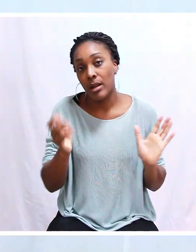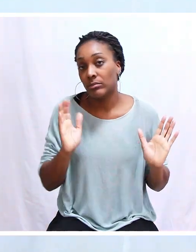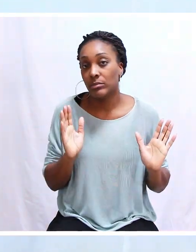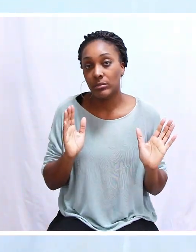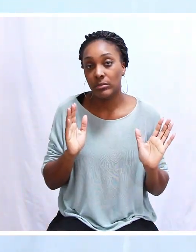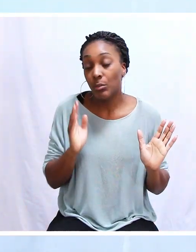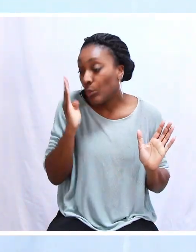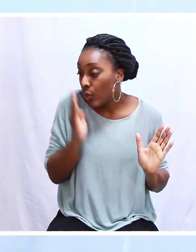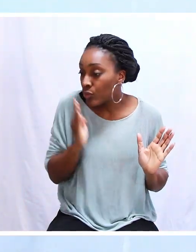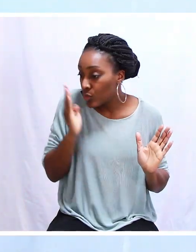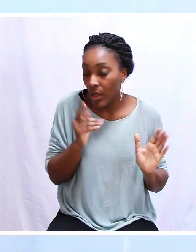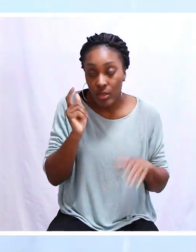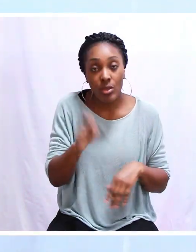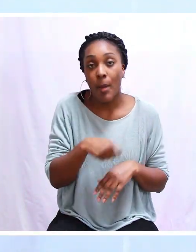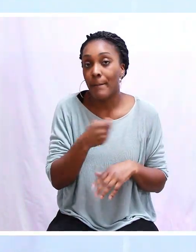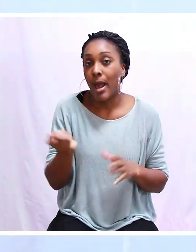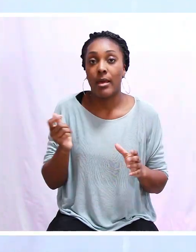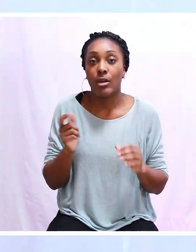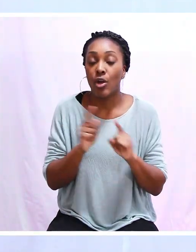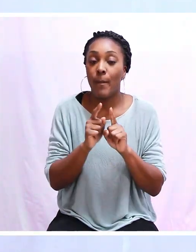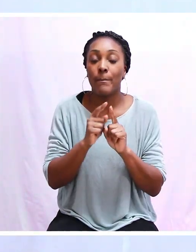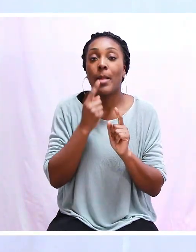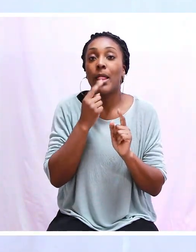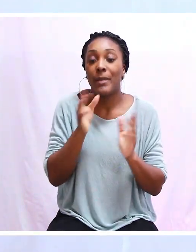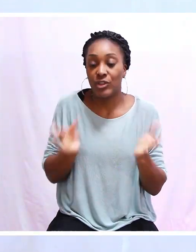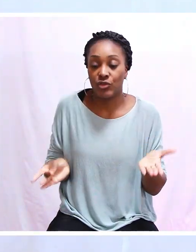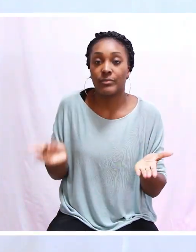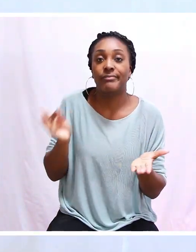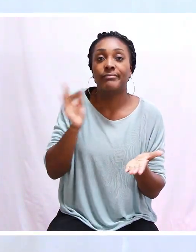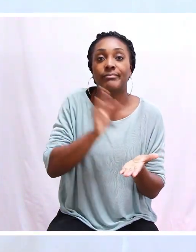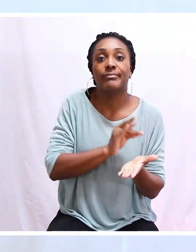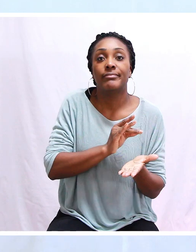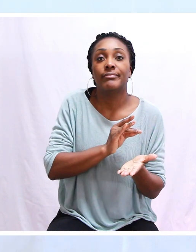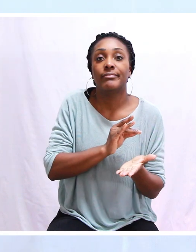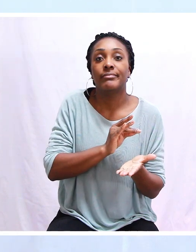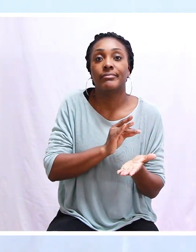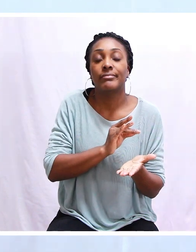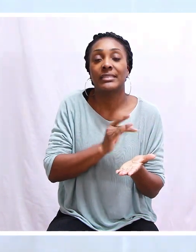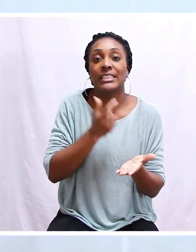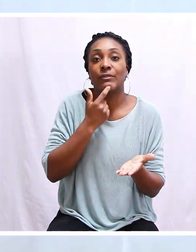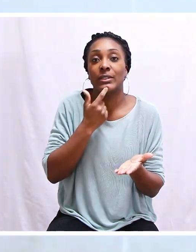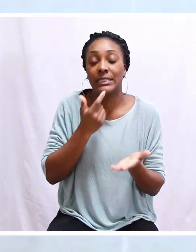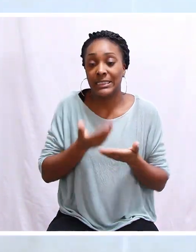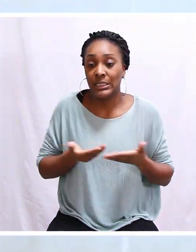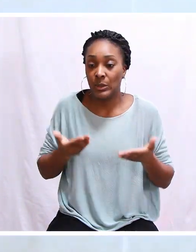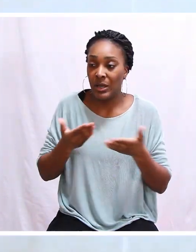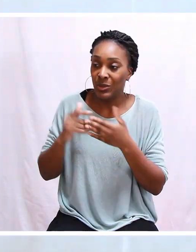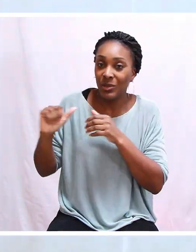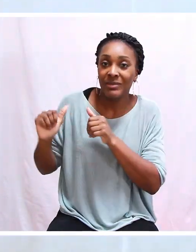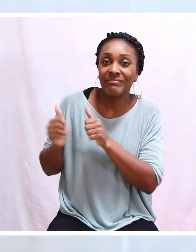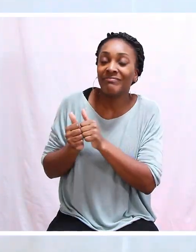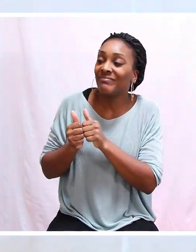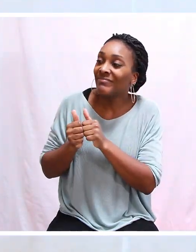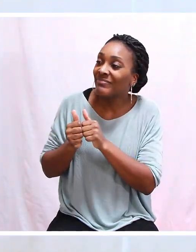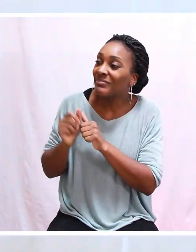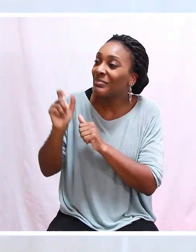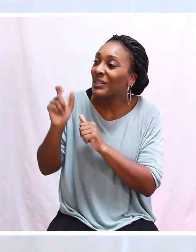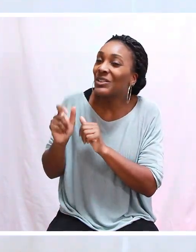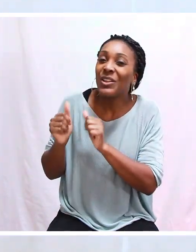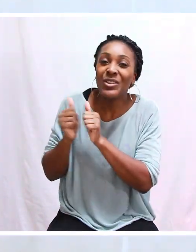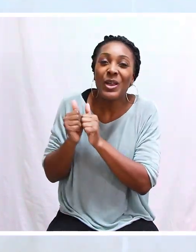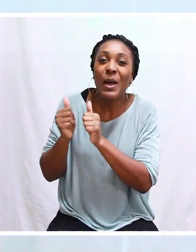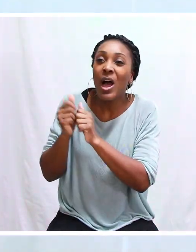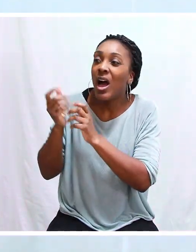nécessaire. Ça s'appelle arriver à tourner la page, comme on dit. C'est-à-dire passer de l'étape où j'étais avec la personne et la personne est